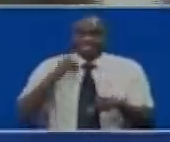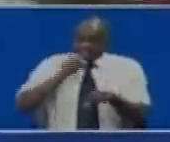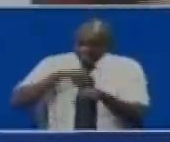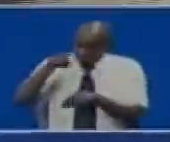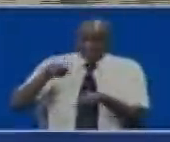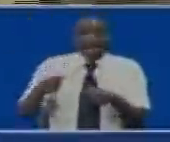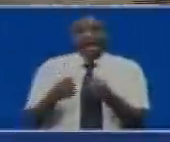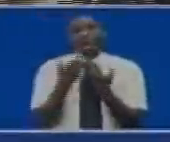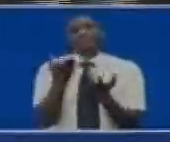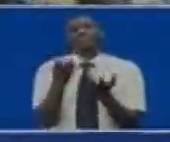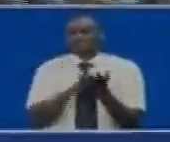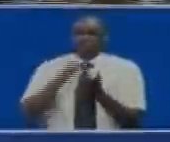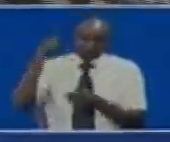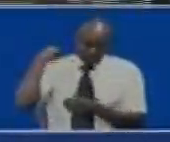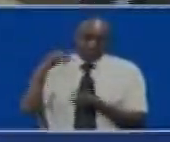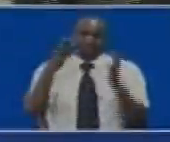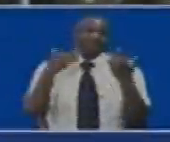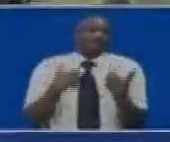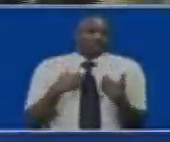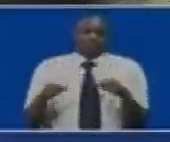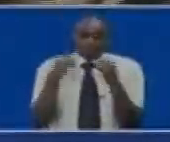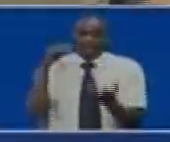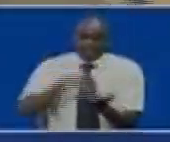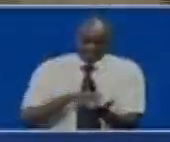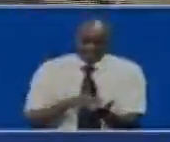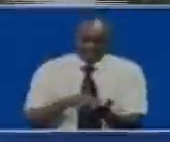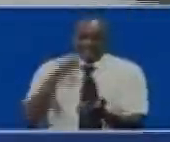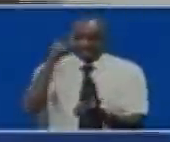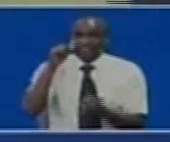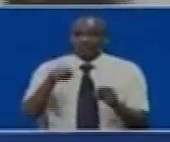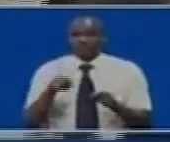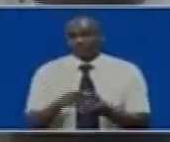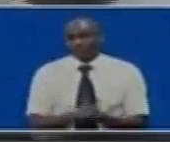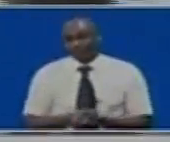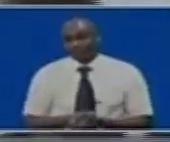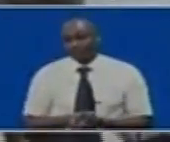zikishuhudia taswira sawia. Jeff Kirui, KTN Leo.